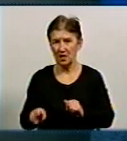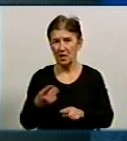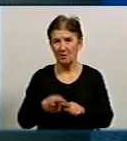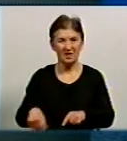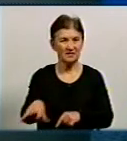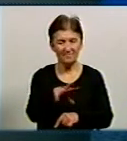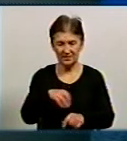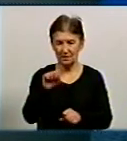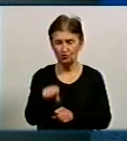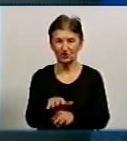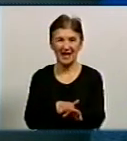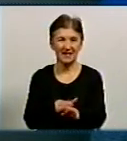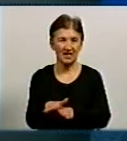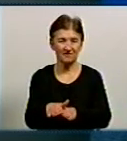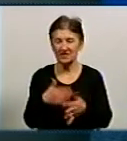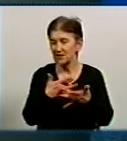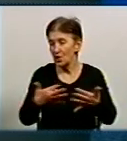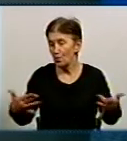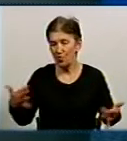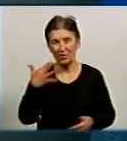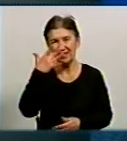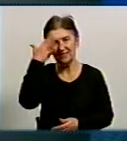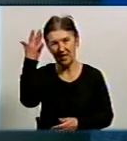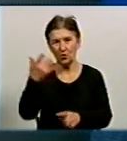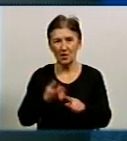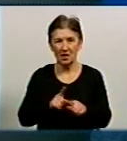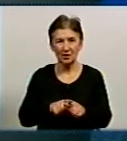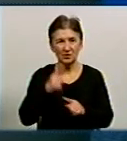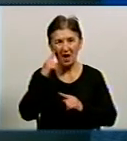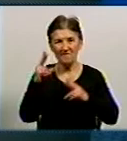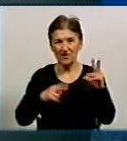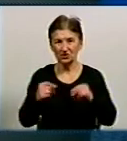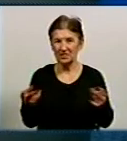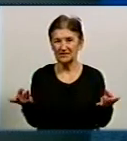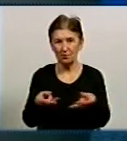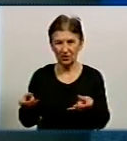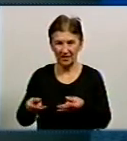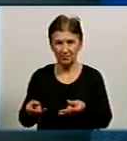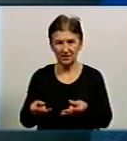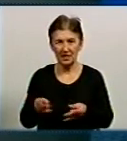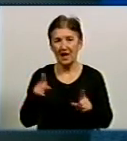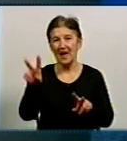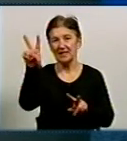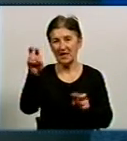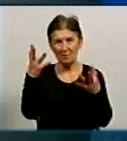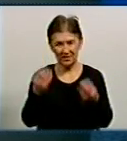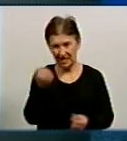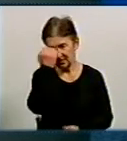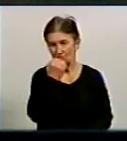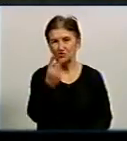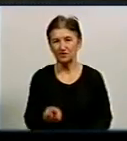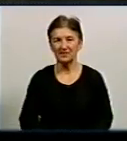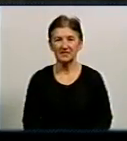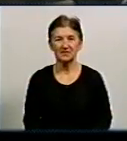маєте можливість реалізувати будь-яку ідею, яку вважаєте за потрібну і корисну для своєї території. Це була тема дня. Дякую, що дивилися.